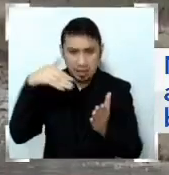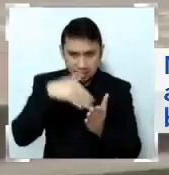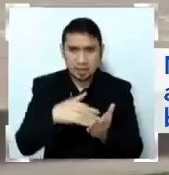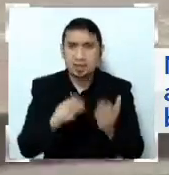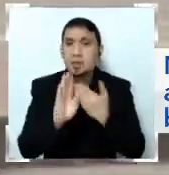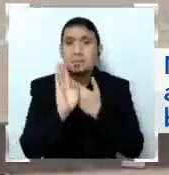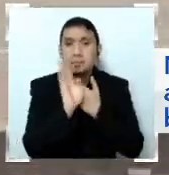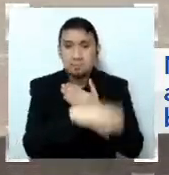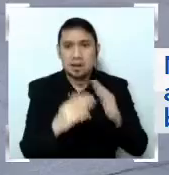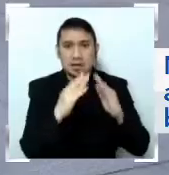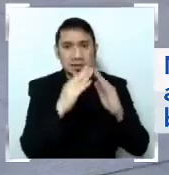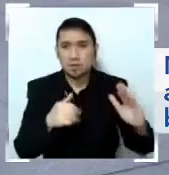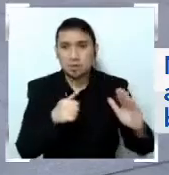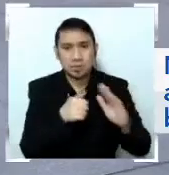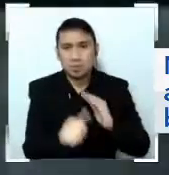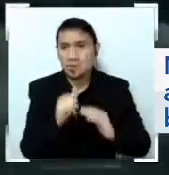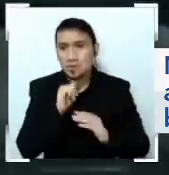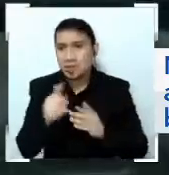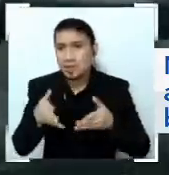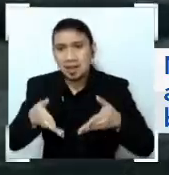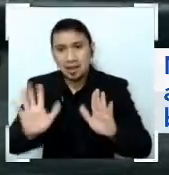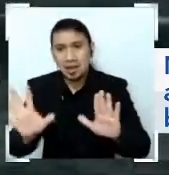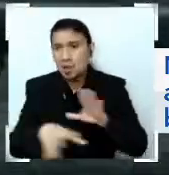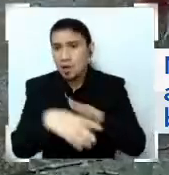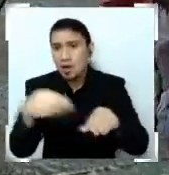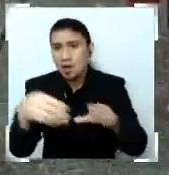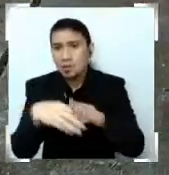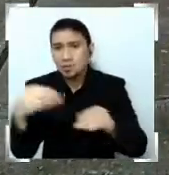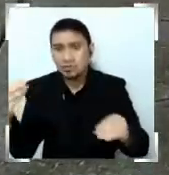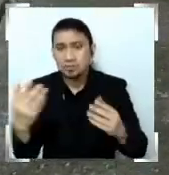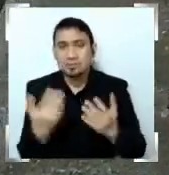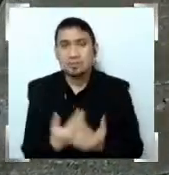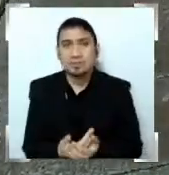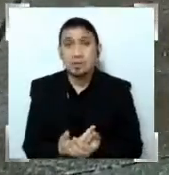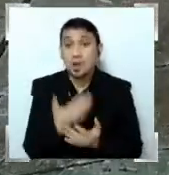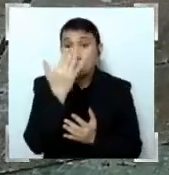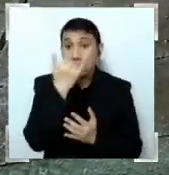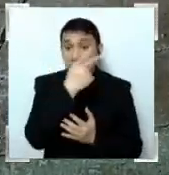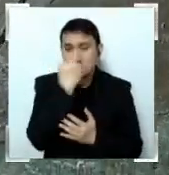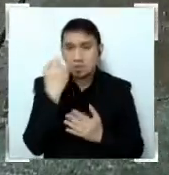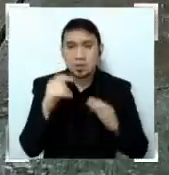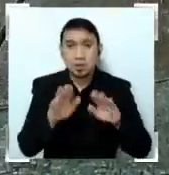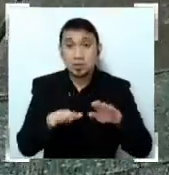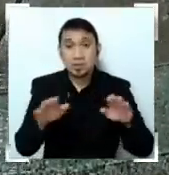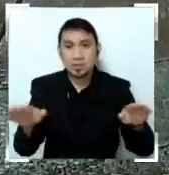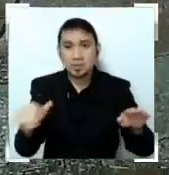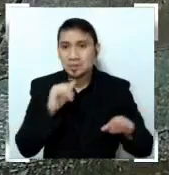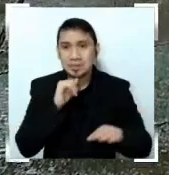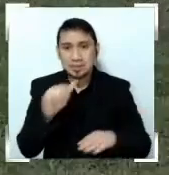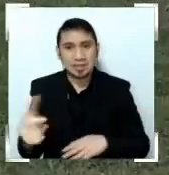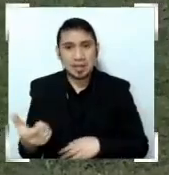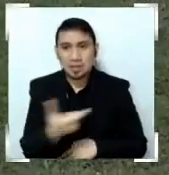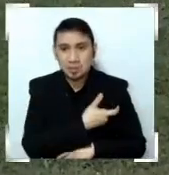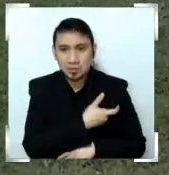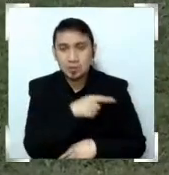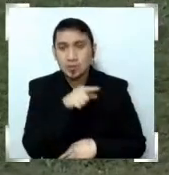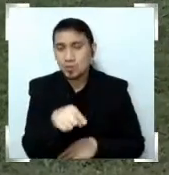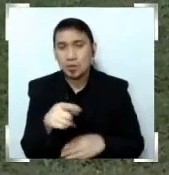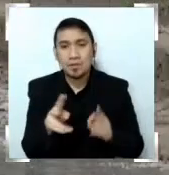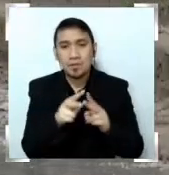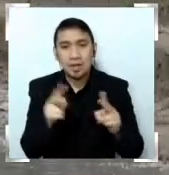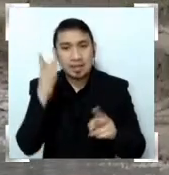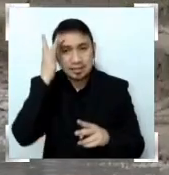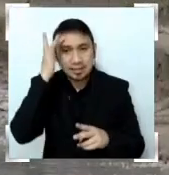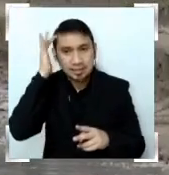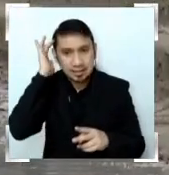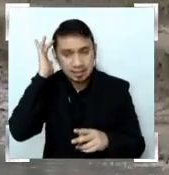air spaces, gaya ng mga parke. Number 1, children are not vaccinated. They're very vulnerable here. Number 2, even